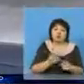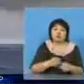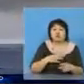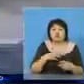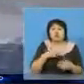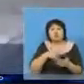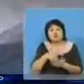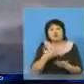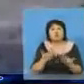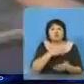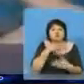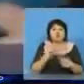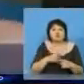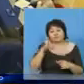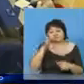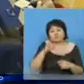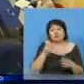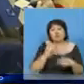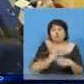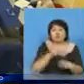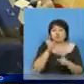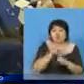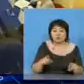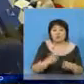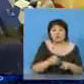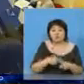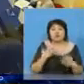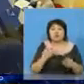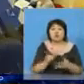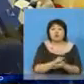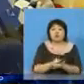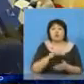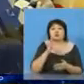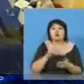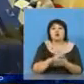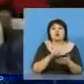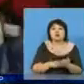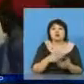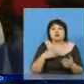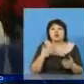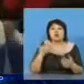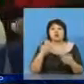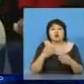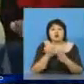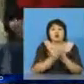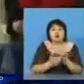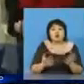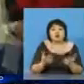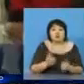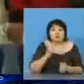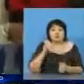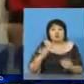Бас тартқан жағдайда атаулы әлеуметтік көмекке тағайындалмайды. Ал құжаттар алдын ала белгіленген алфавиттік кесте бойынша